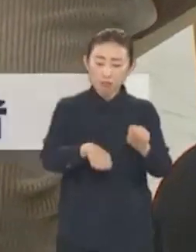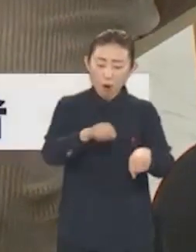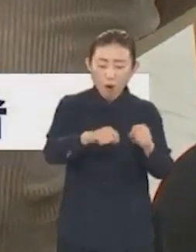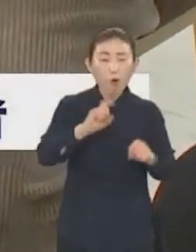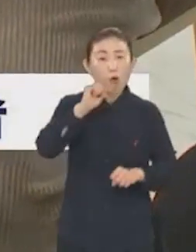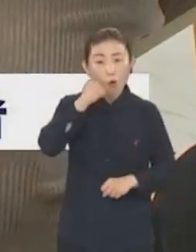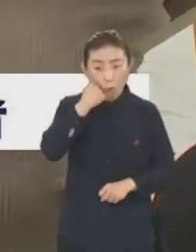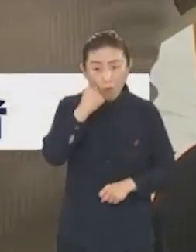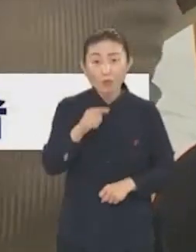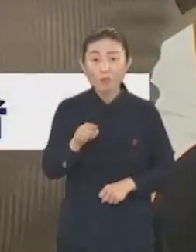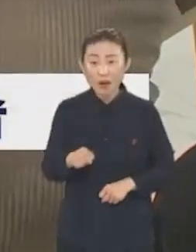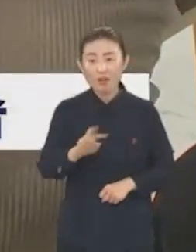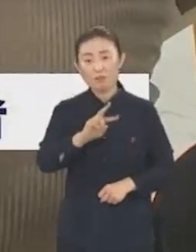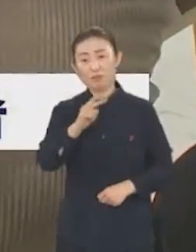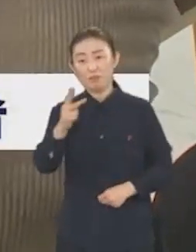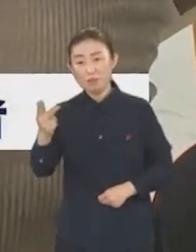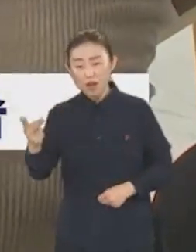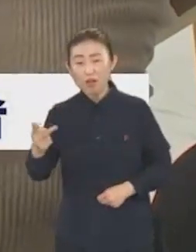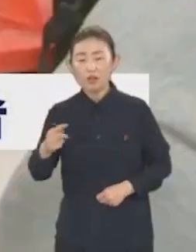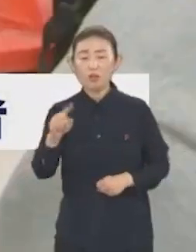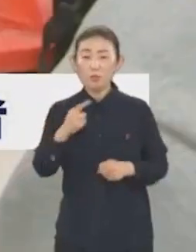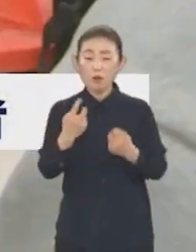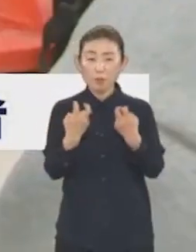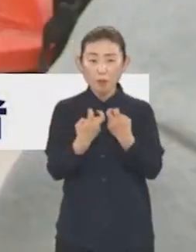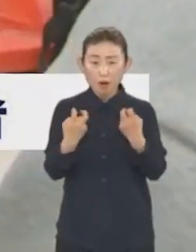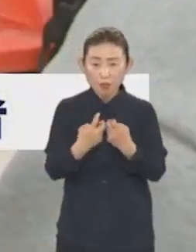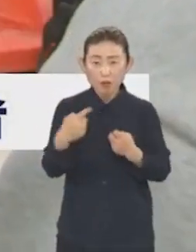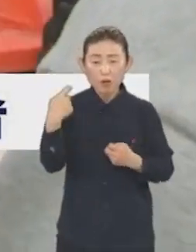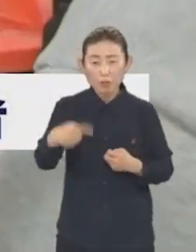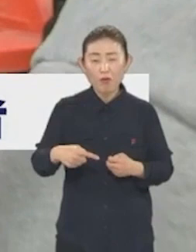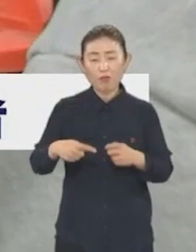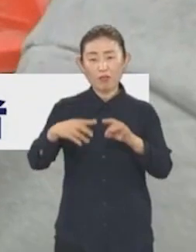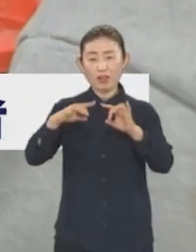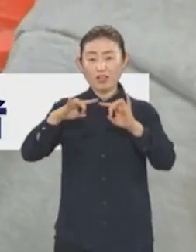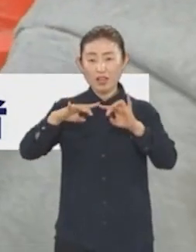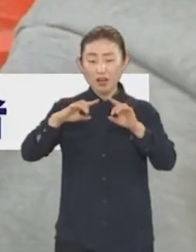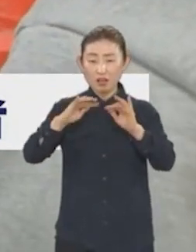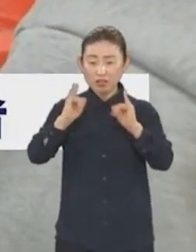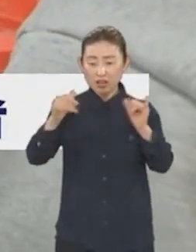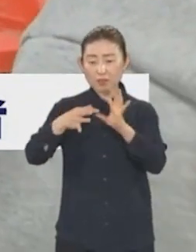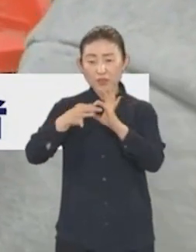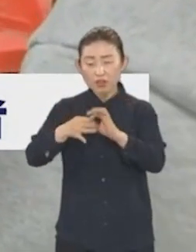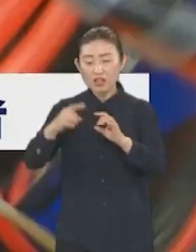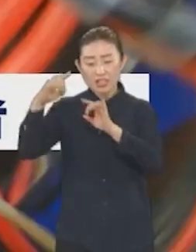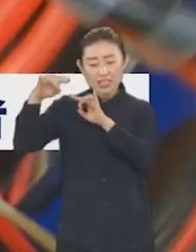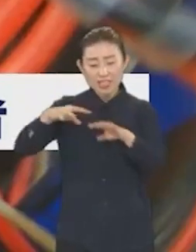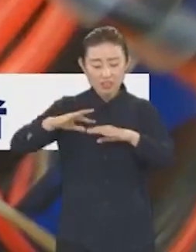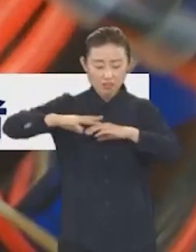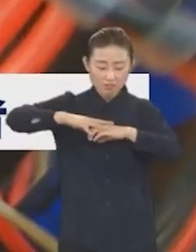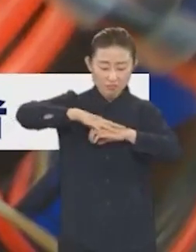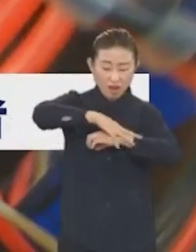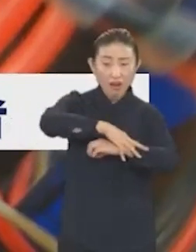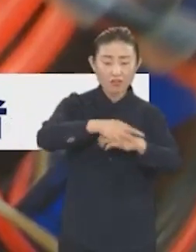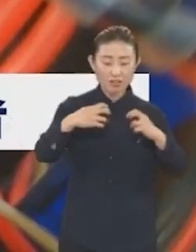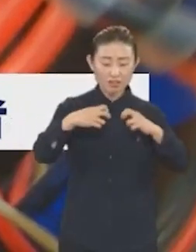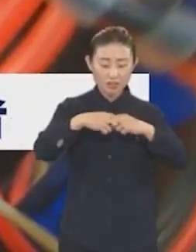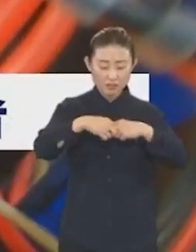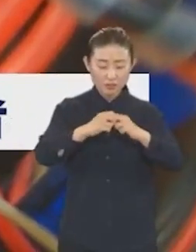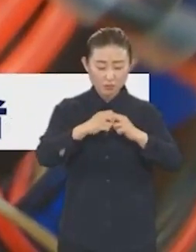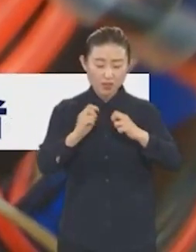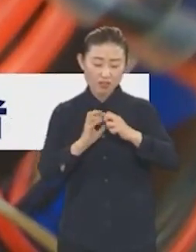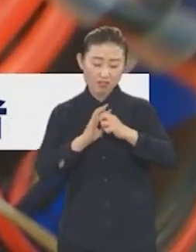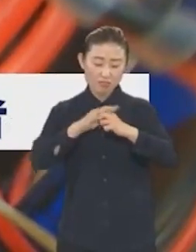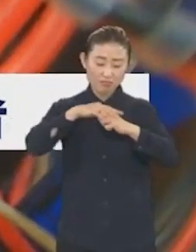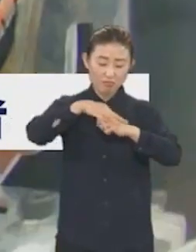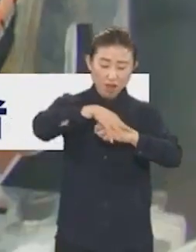인공지능 AI 구현에 쓰이는 인공신경망 구조를 도입했습니다. 다리의 관절마다 부착된 12개의 센서가 지면을